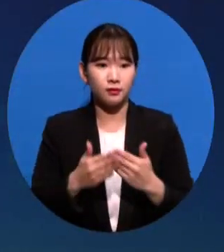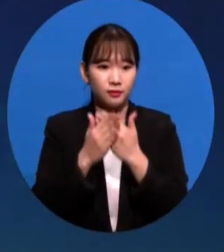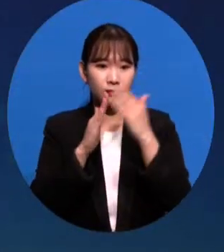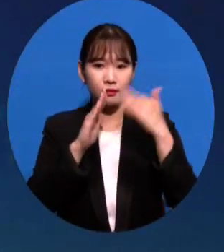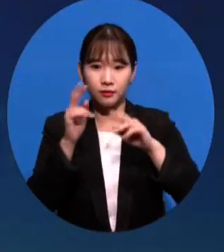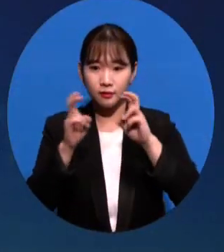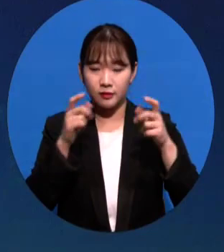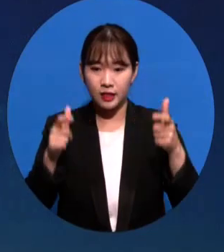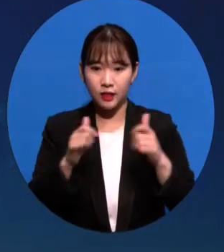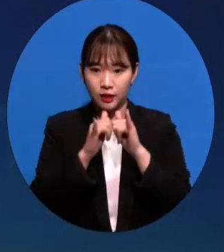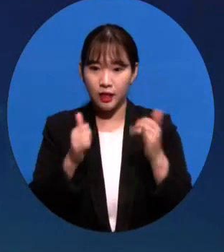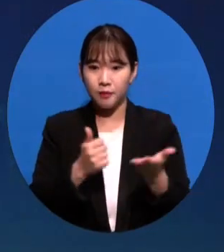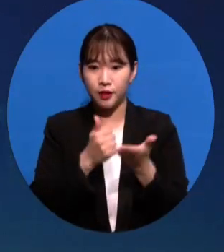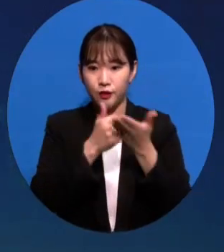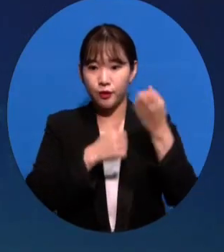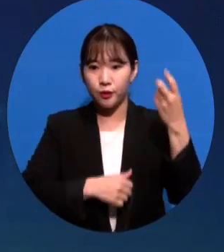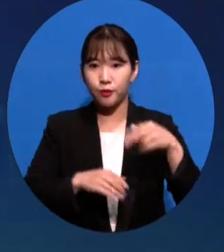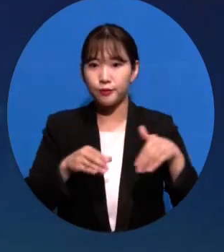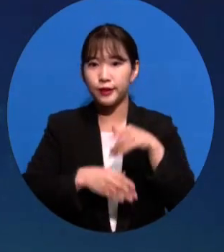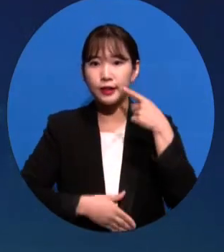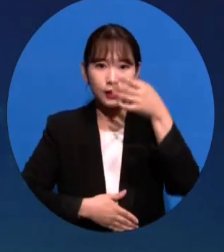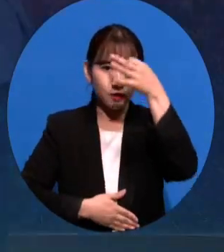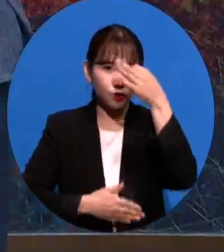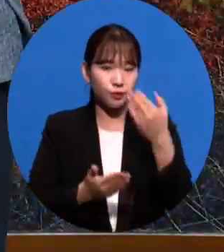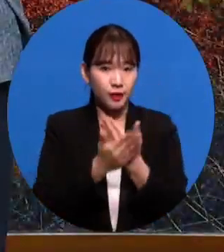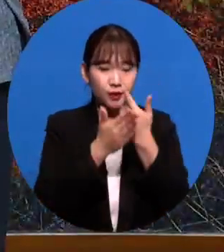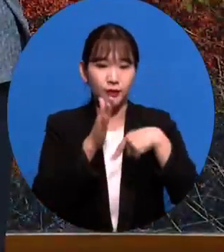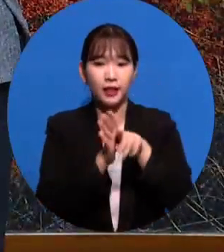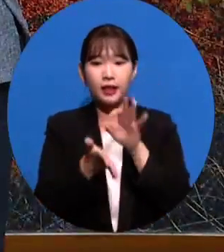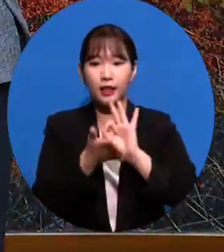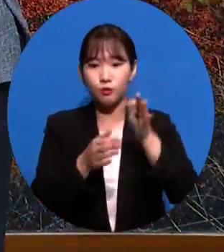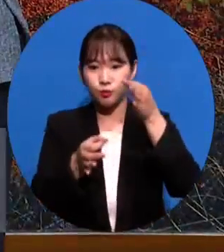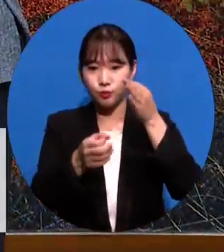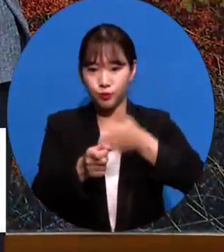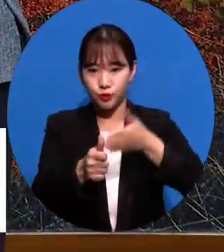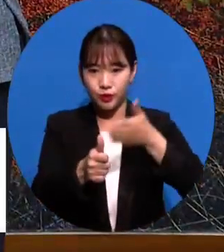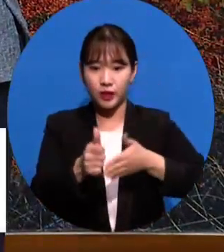전남개발공사는 지역 인재 육성과 문화예술 진흥을 위해 써달라며